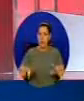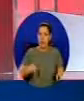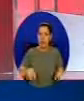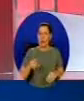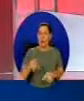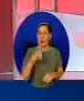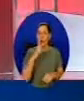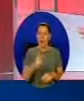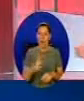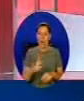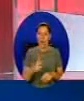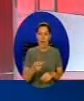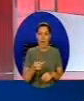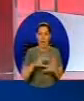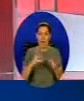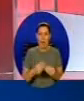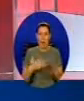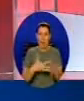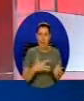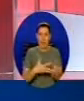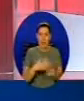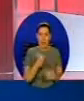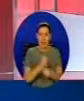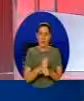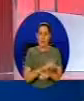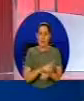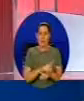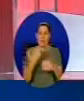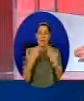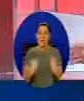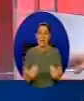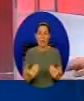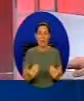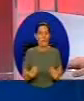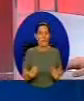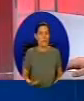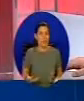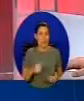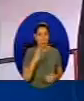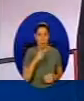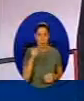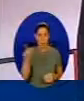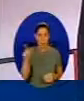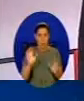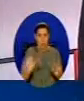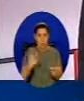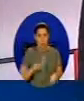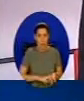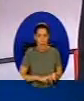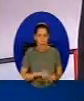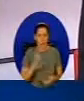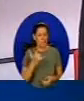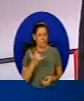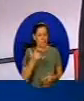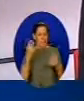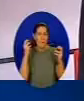הפיזיקום, אחרי כל המחקרים שנעשו בעידן המודרני, בעצם מה? זה בא ואומר דרווין צדק בעניין הזה? אבסולוטלי, אין ספק. דרווין